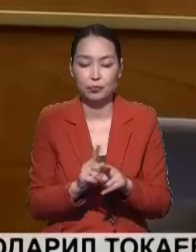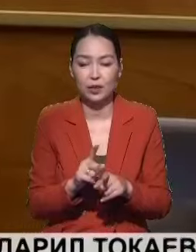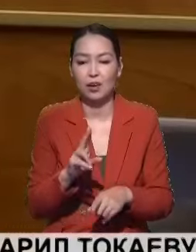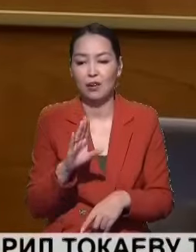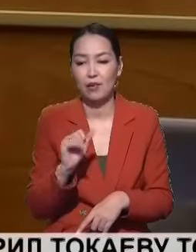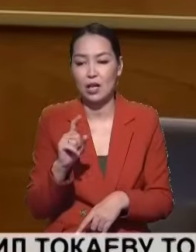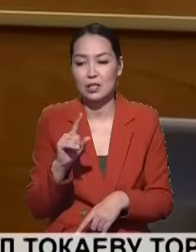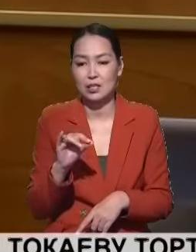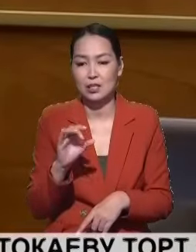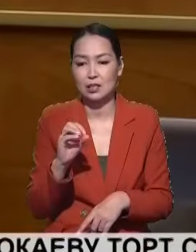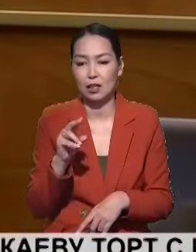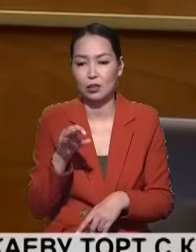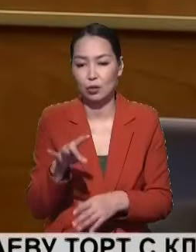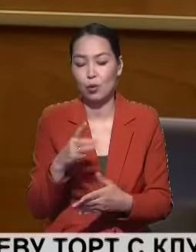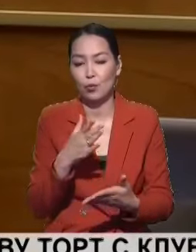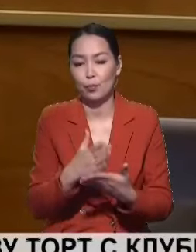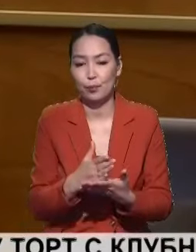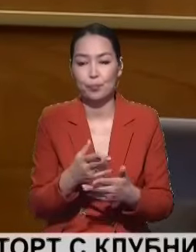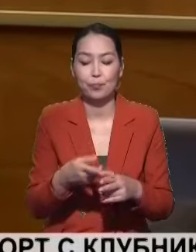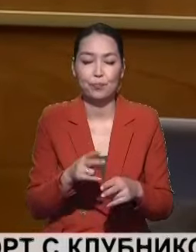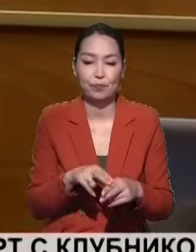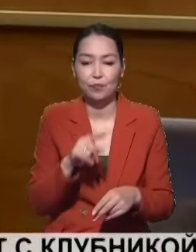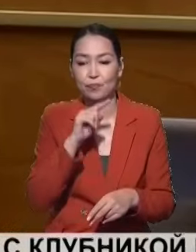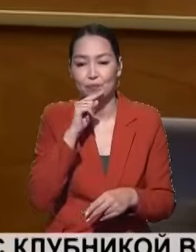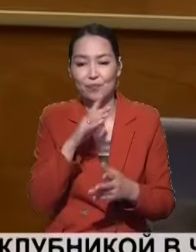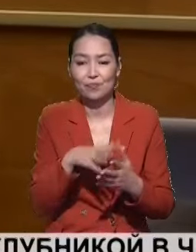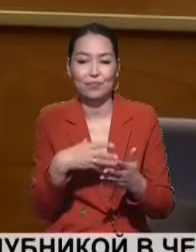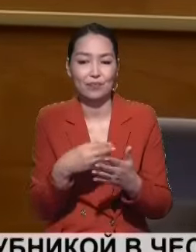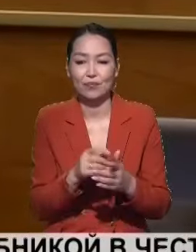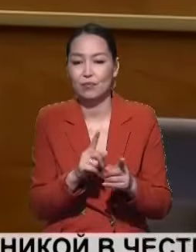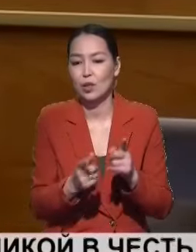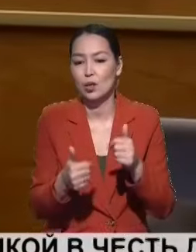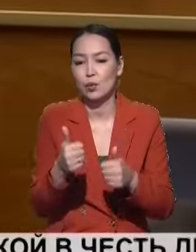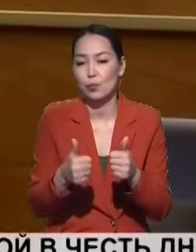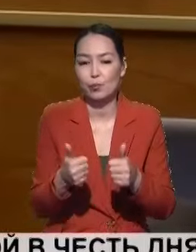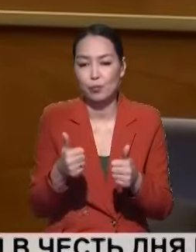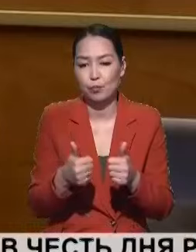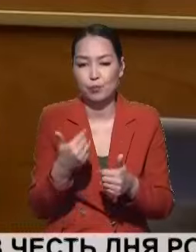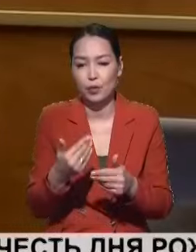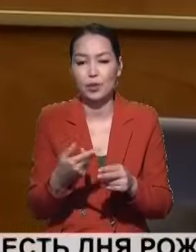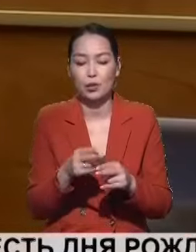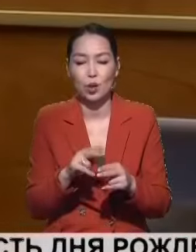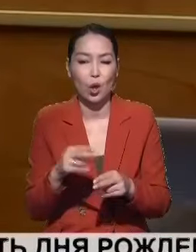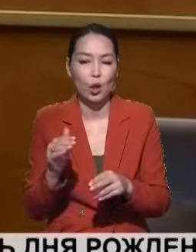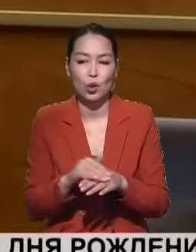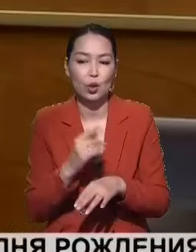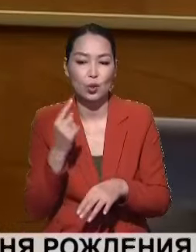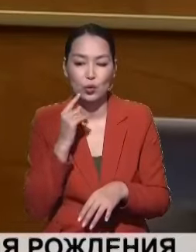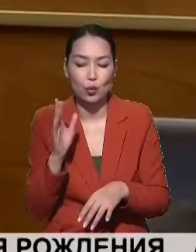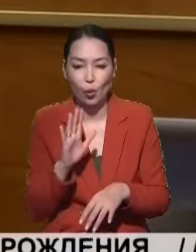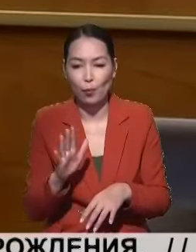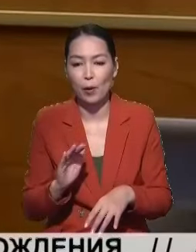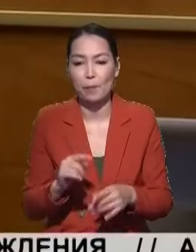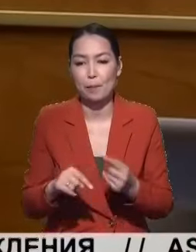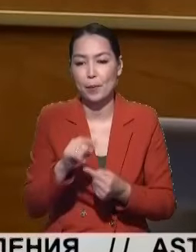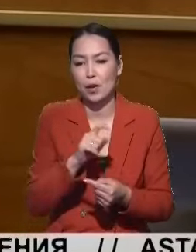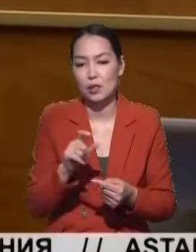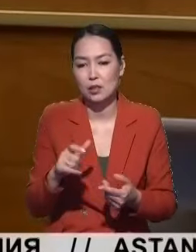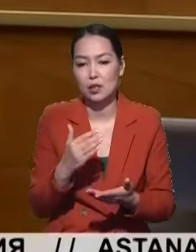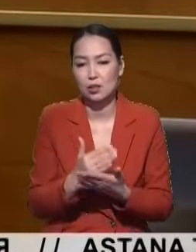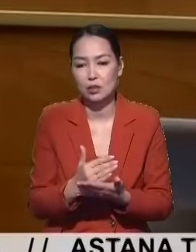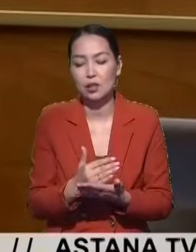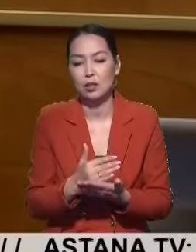квазисектора. Получается, в рыночной экономике мы до сих пор без конкурентной среды, без участия добросовестного бизнеса. Распределяем триллионы тенге